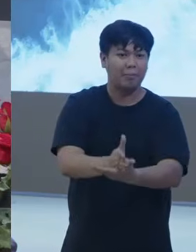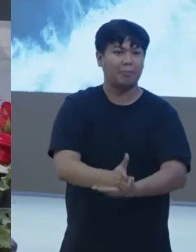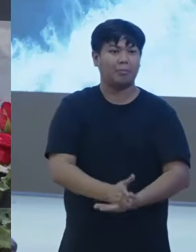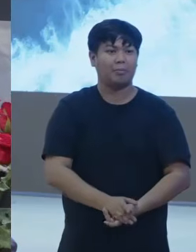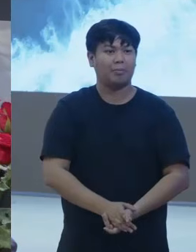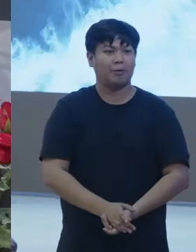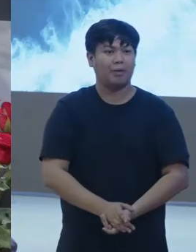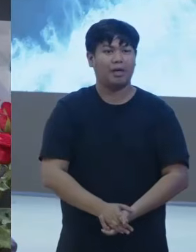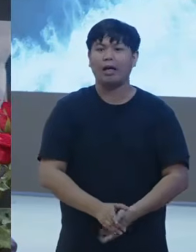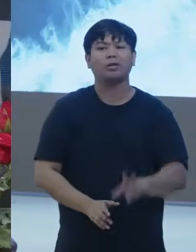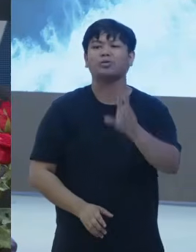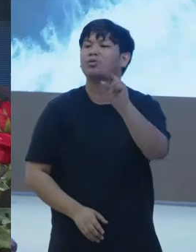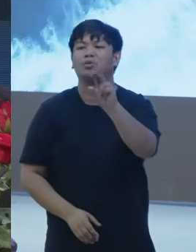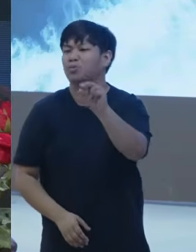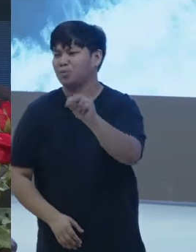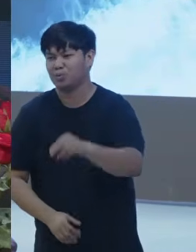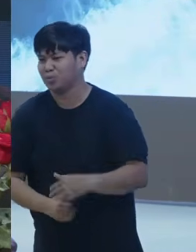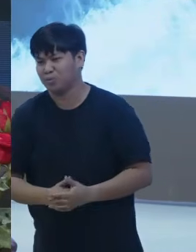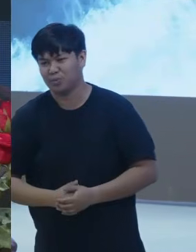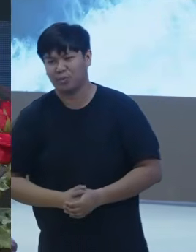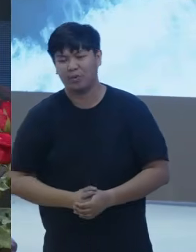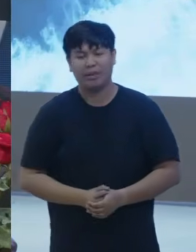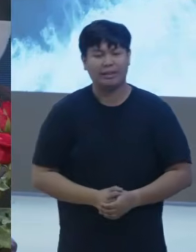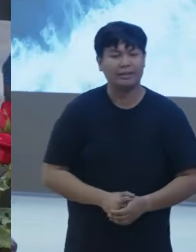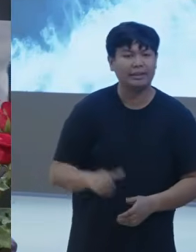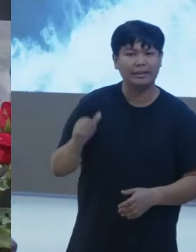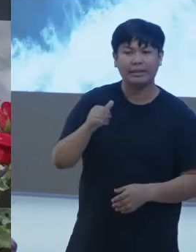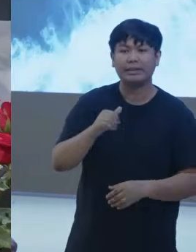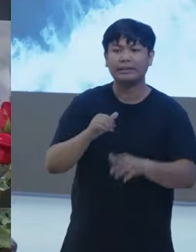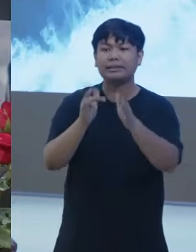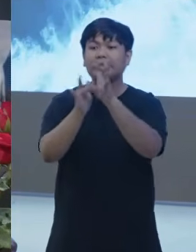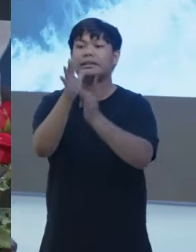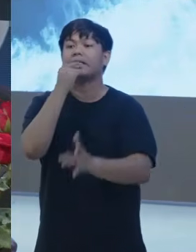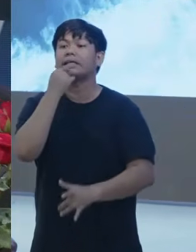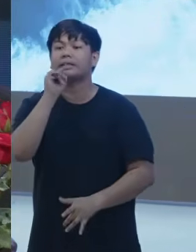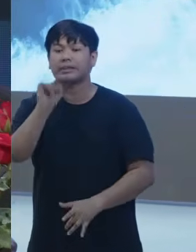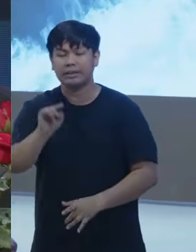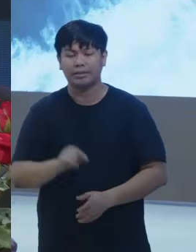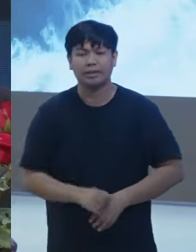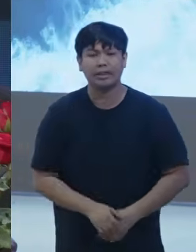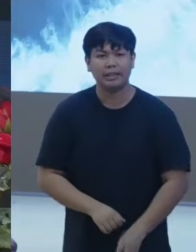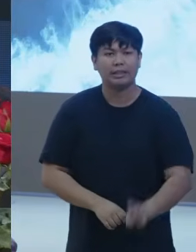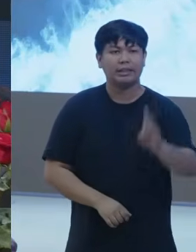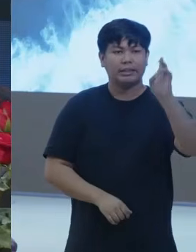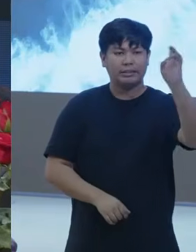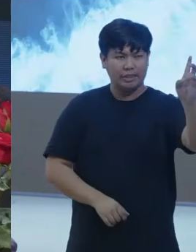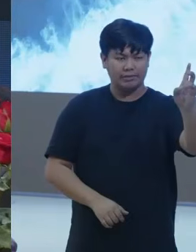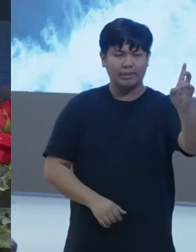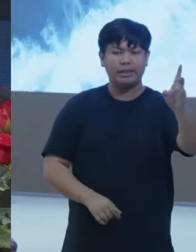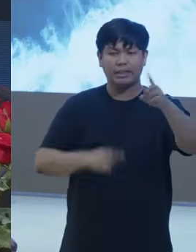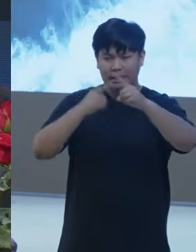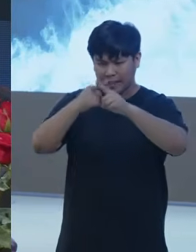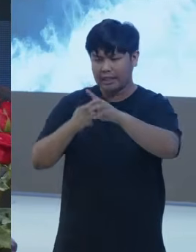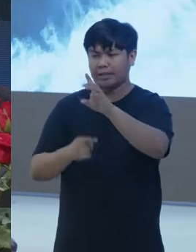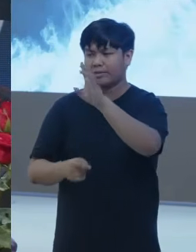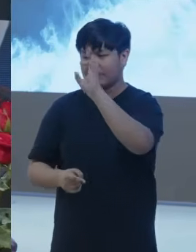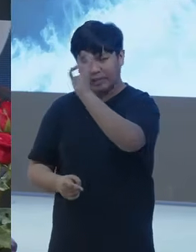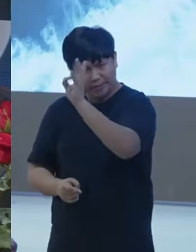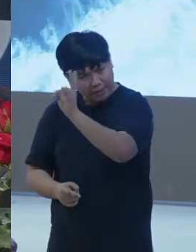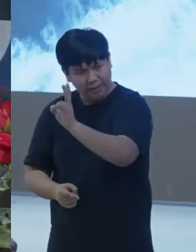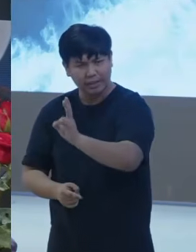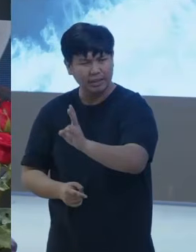70 times 7. Or sa ibang translation, 77 times.